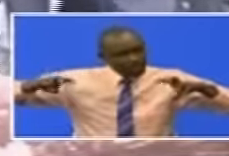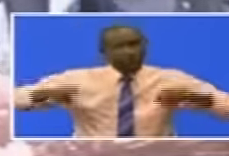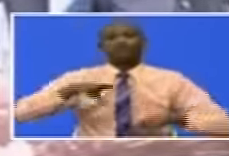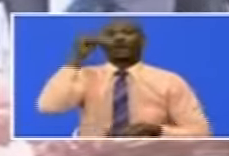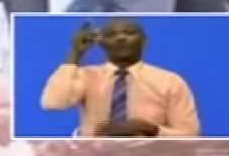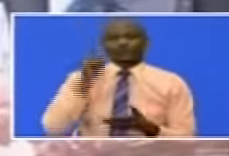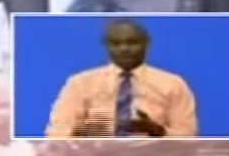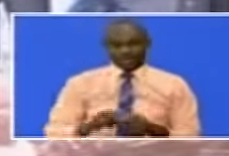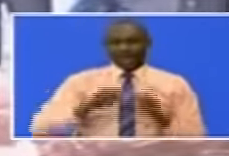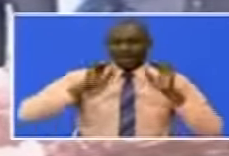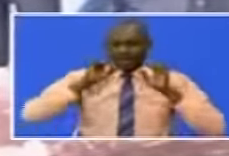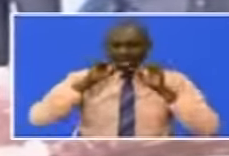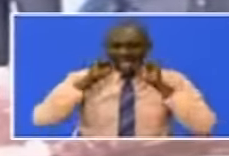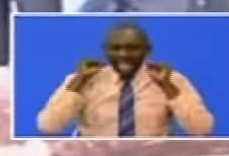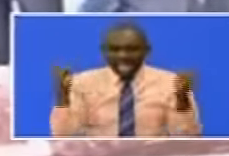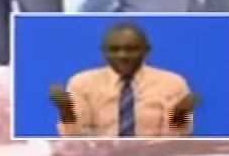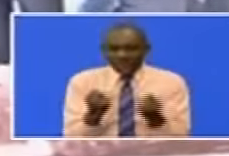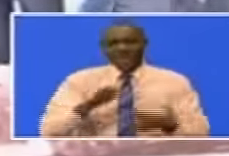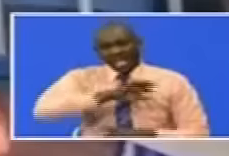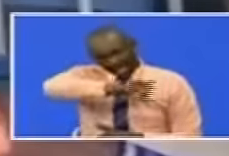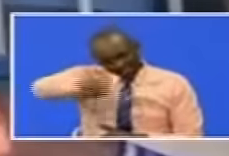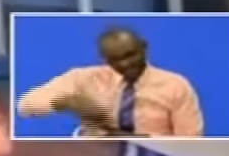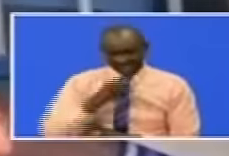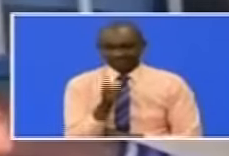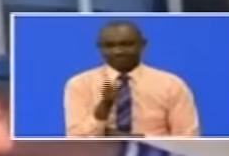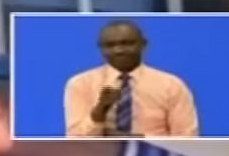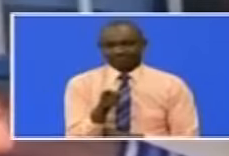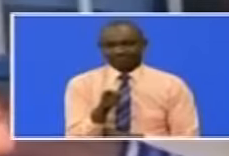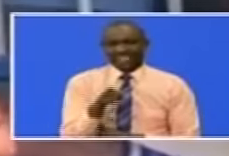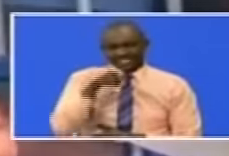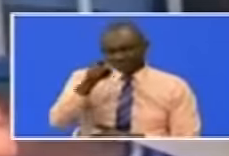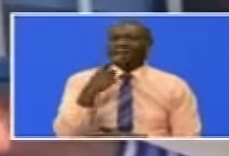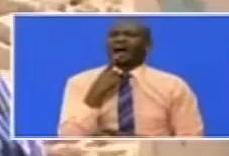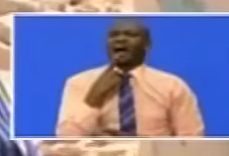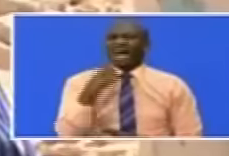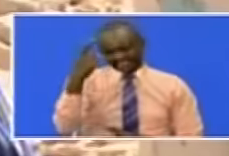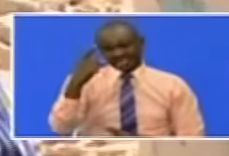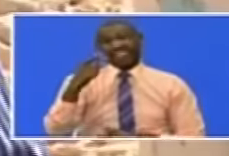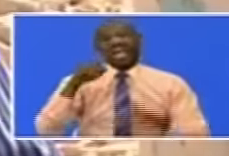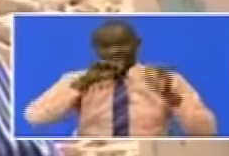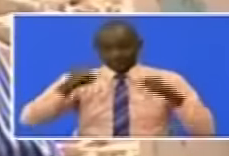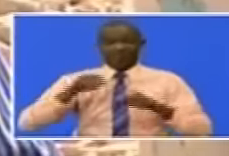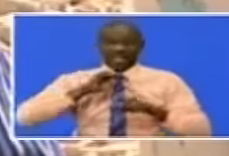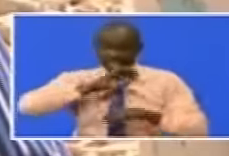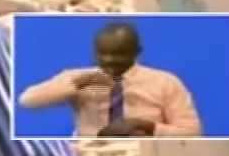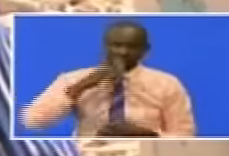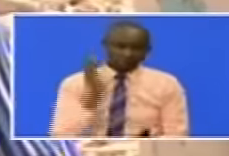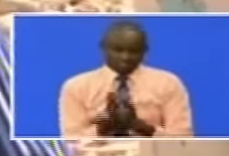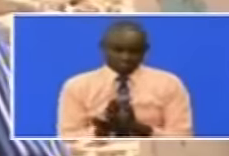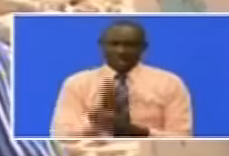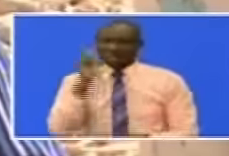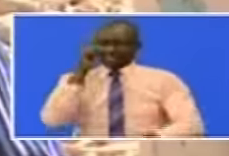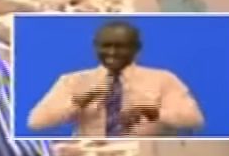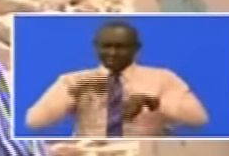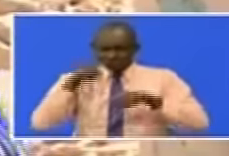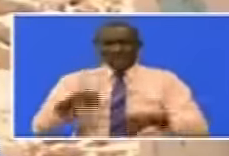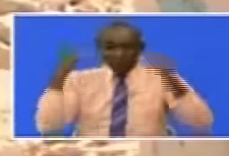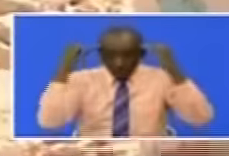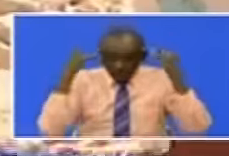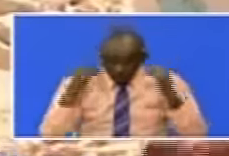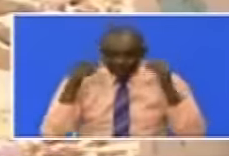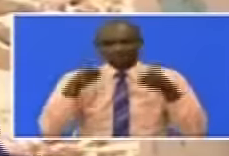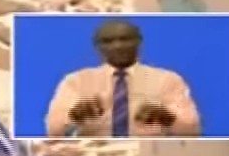kunasa pembe za ndovu. From my estimation that these are over 100 elephants. Na kwa mara ya kwanza leo mahakama imefanya